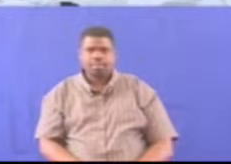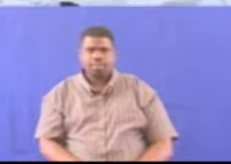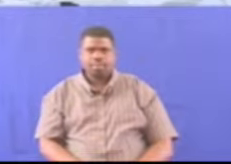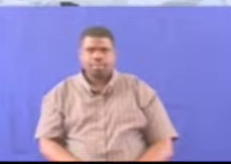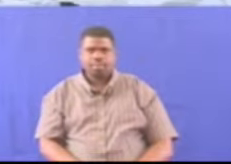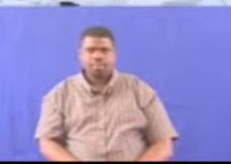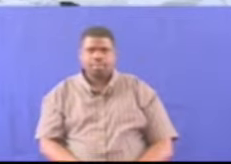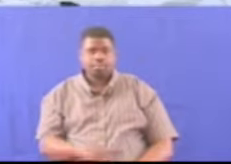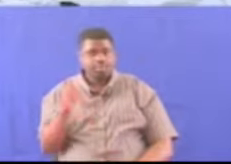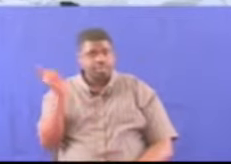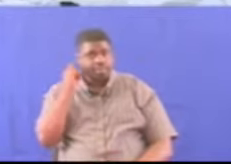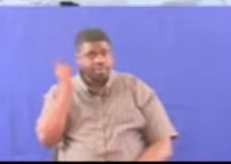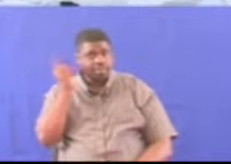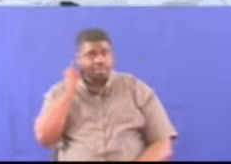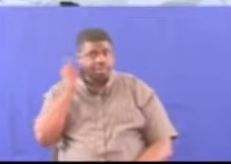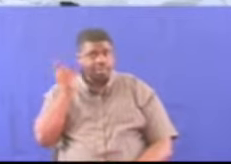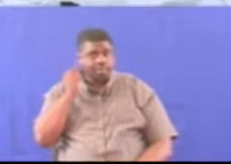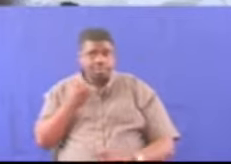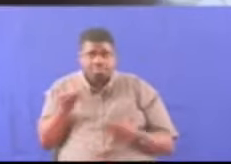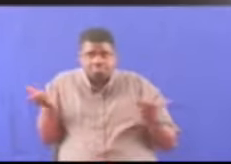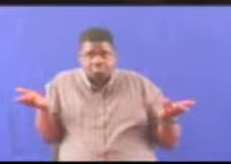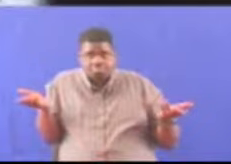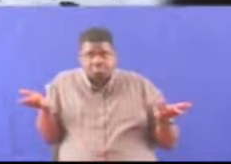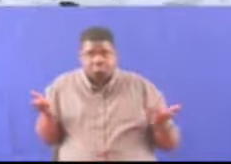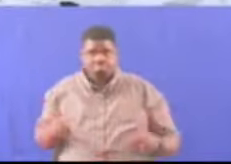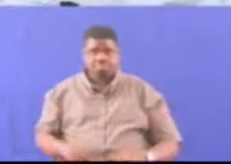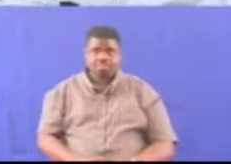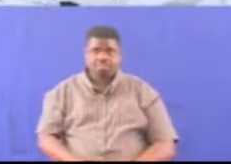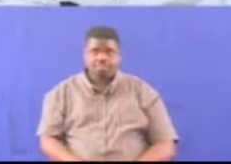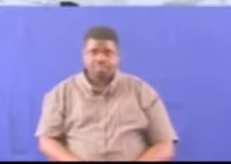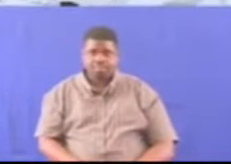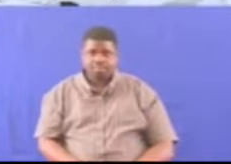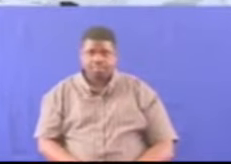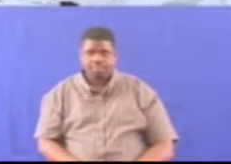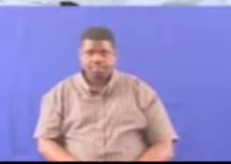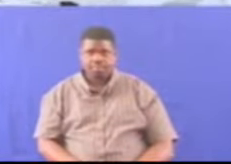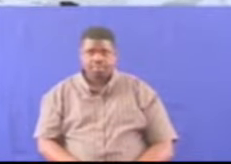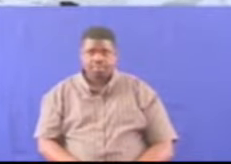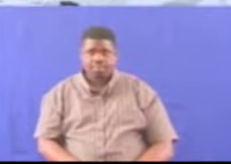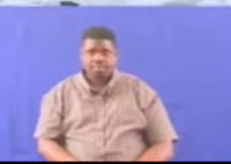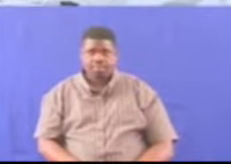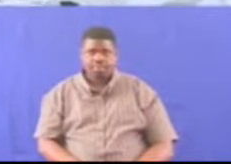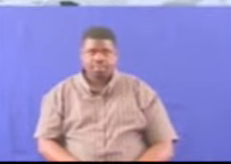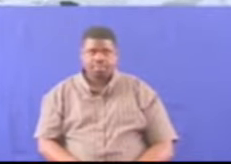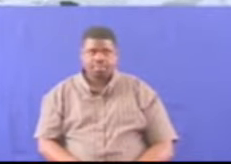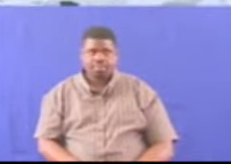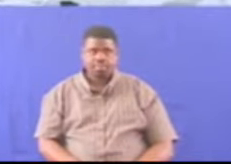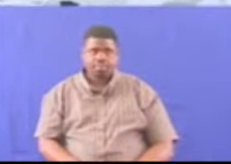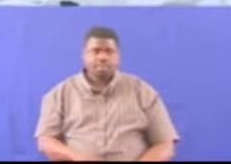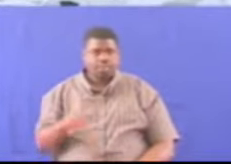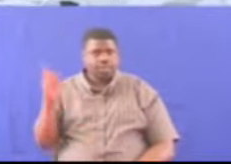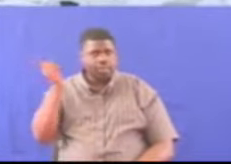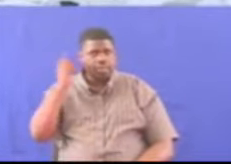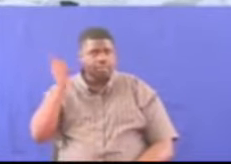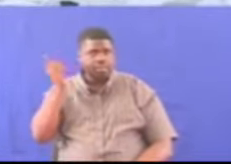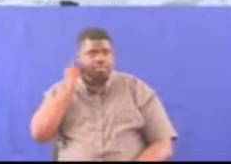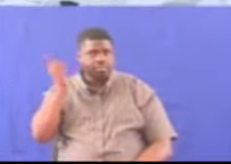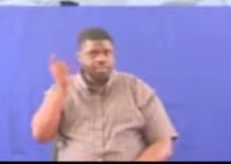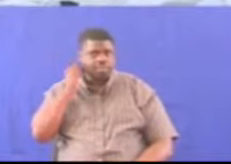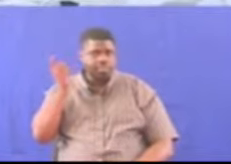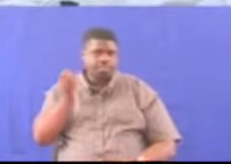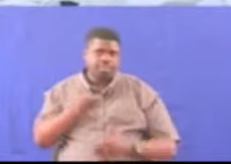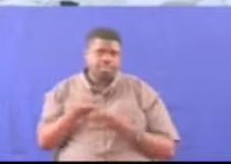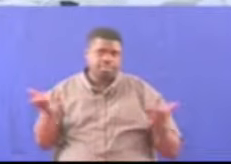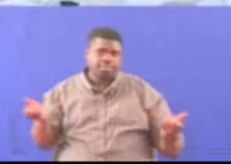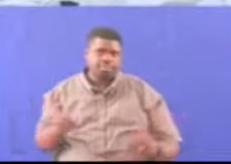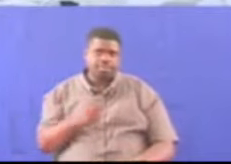RC wa Mbeya amewakilishwa hapa na DC wa Mbeya, Bwana Bomo Malisa, Mheshimiwa Bomo Malisa. Lakini